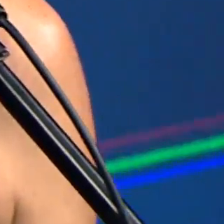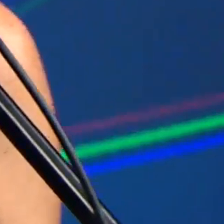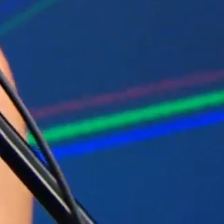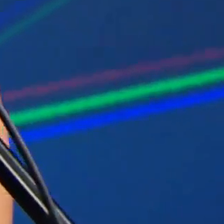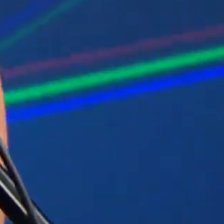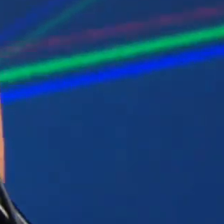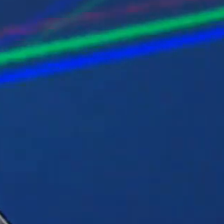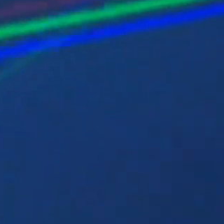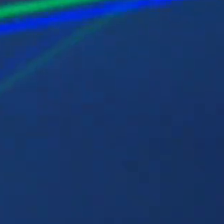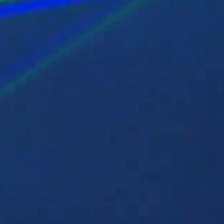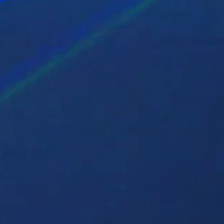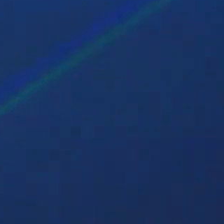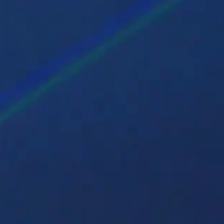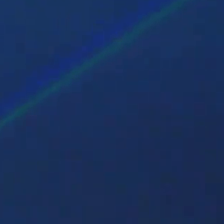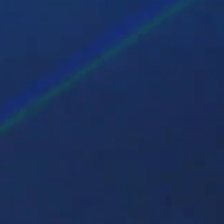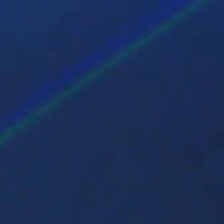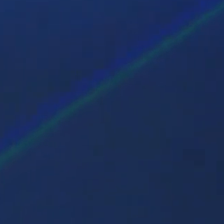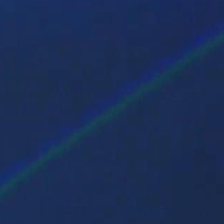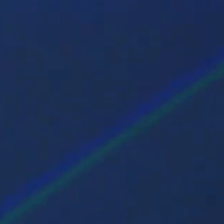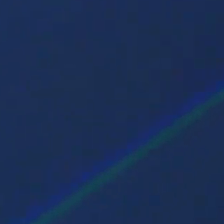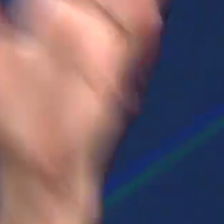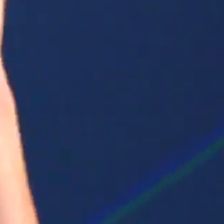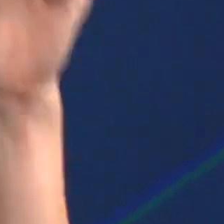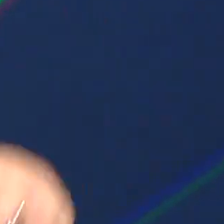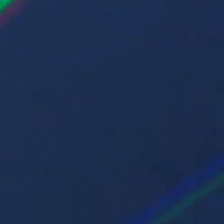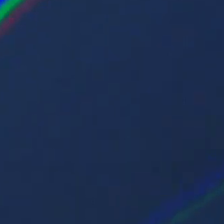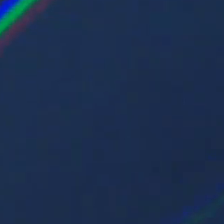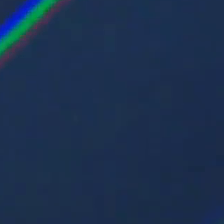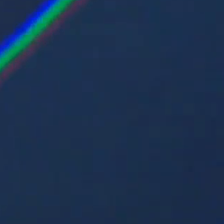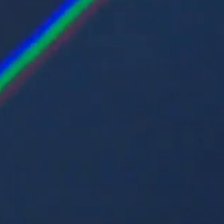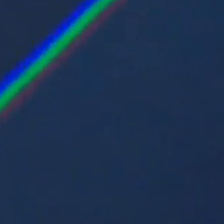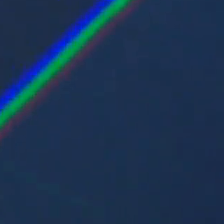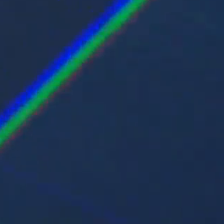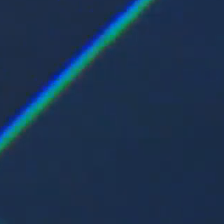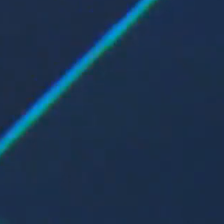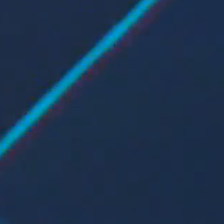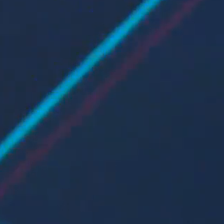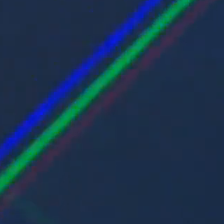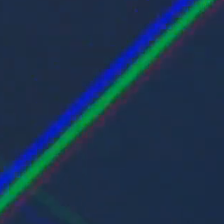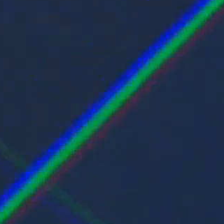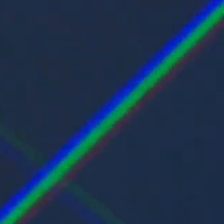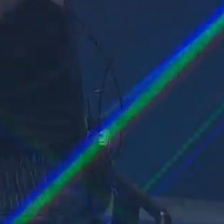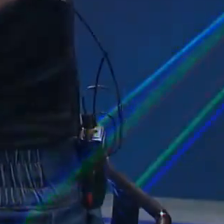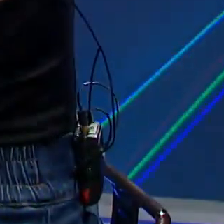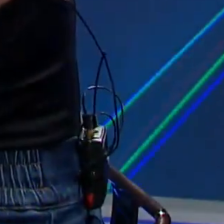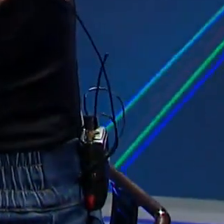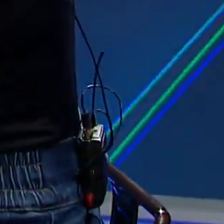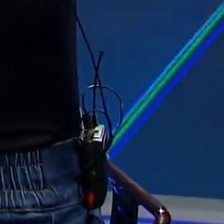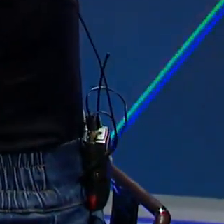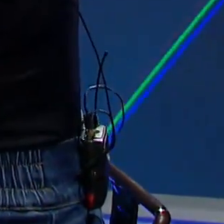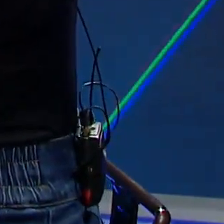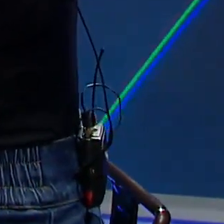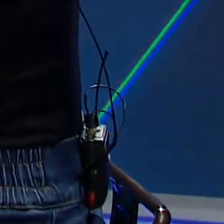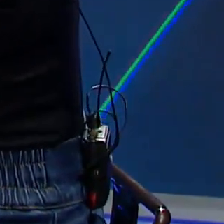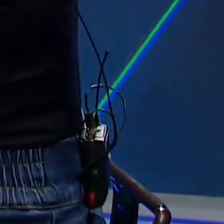cette petite flamme et tape sur des tonneaux, sur des pianos, sur tout ce que Dieu peut